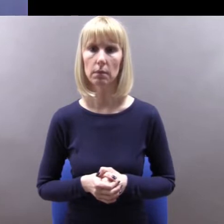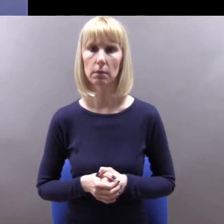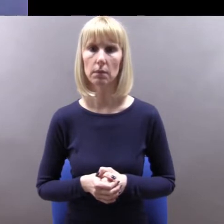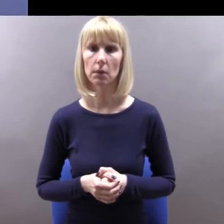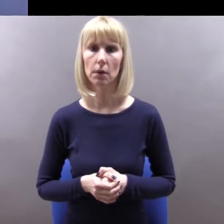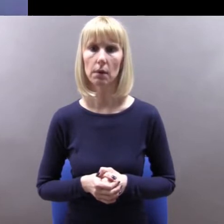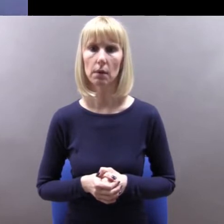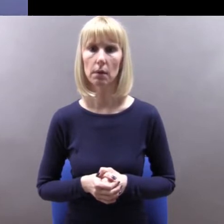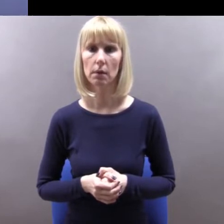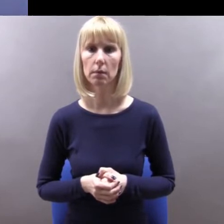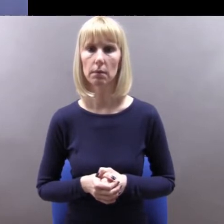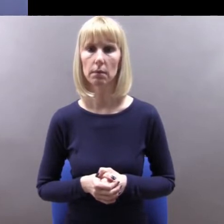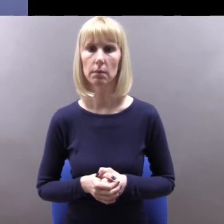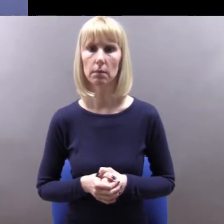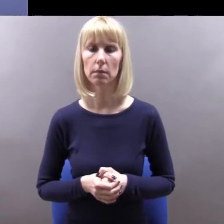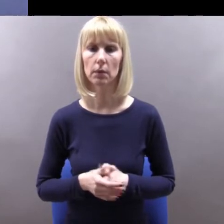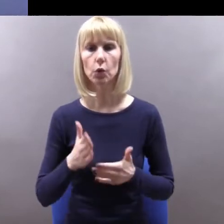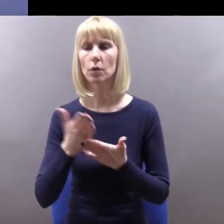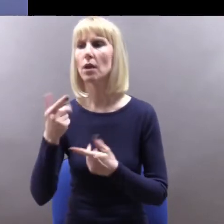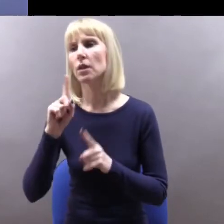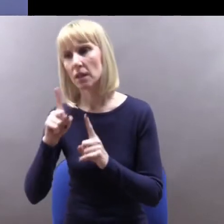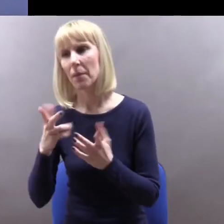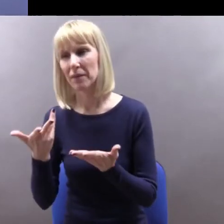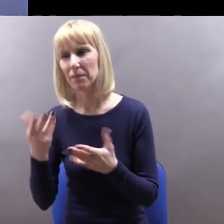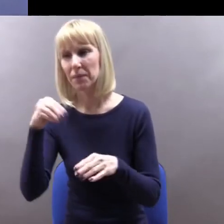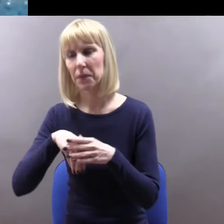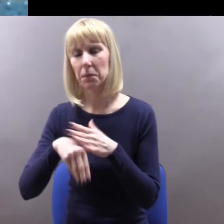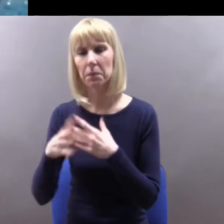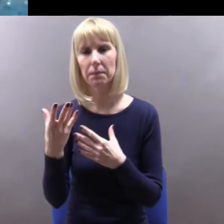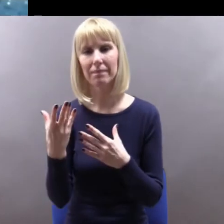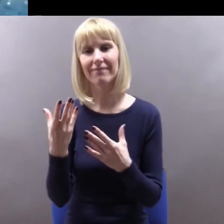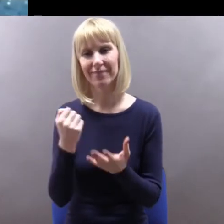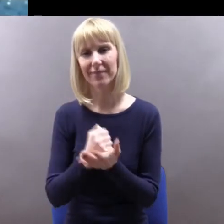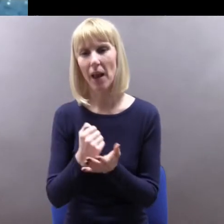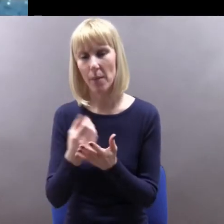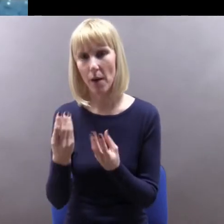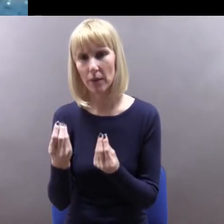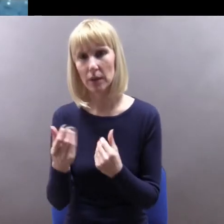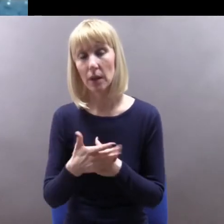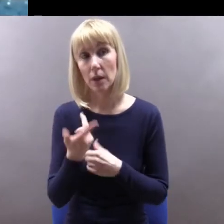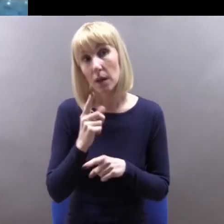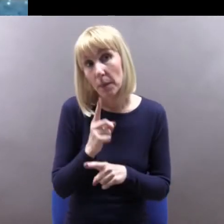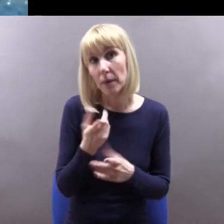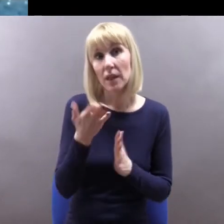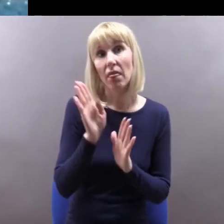inne, ale też no to też kwestia chyba jest finansowa, bo to nie są na pewno